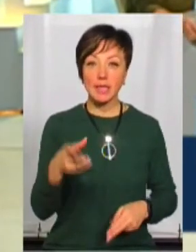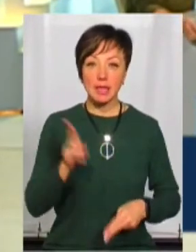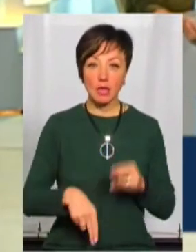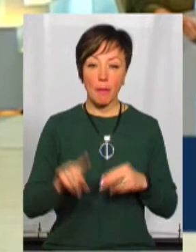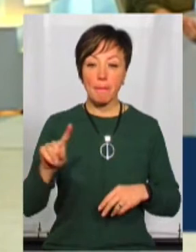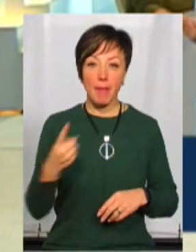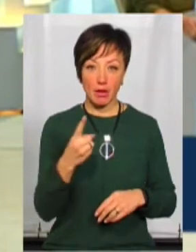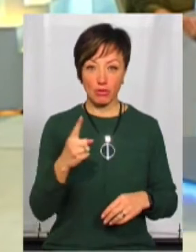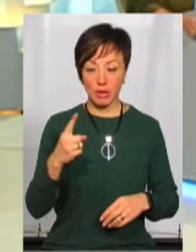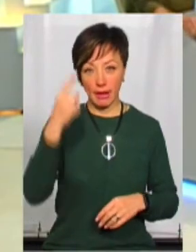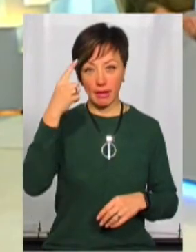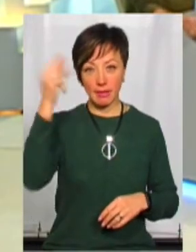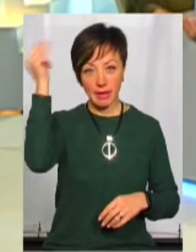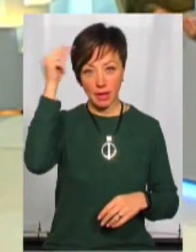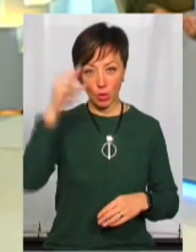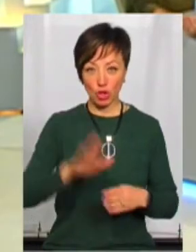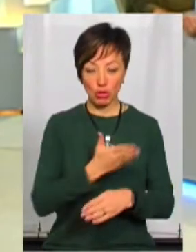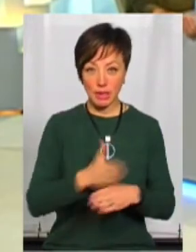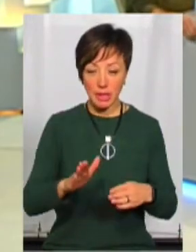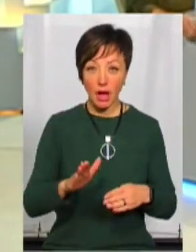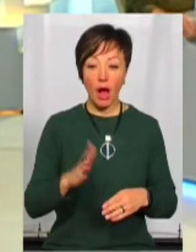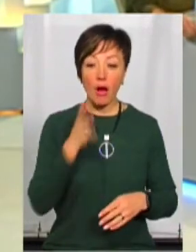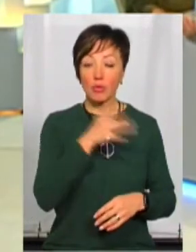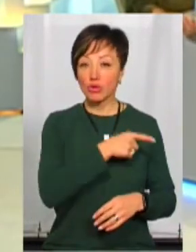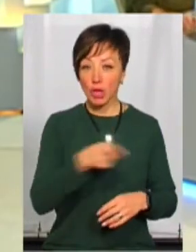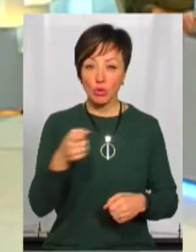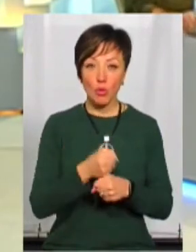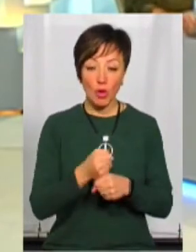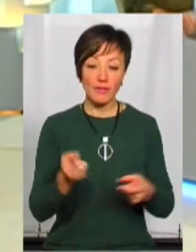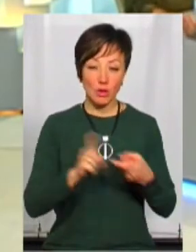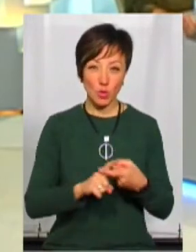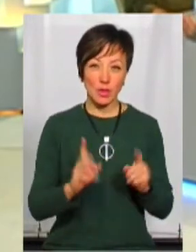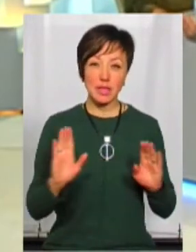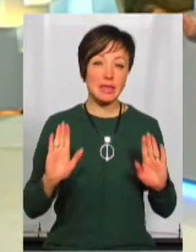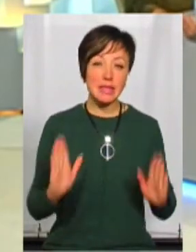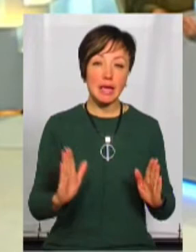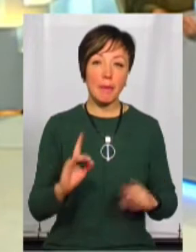закінчується перша теоретична частина, але під час роботи, в зв'язку з тим, що це тільки